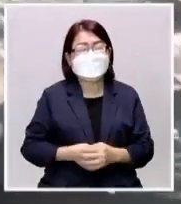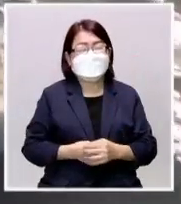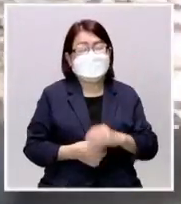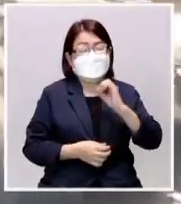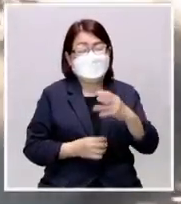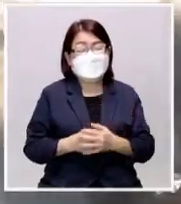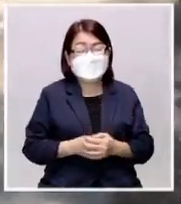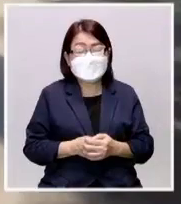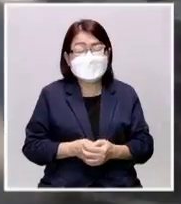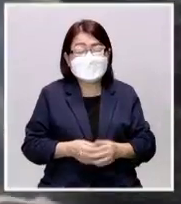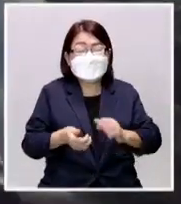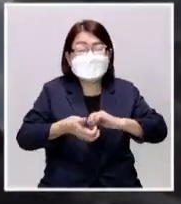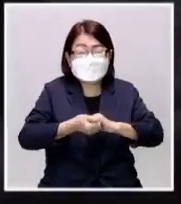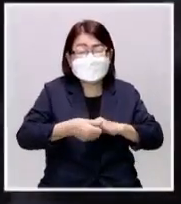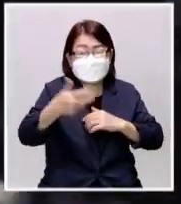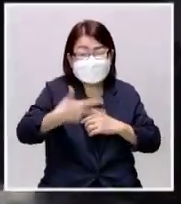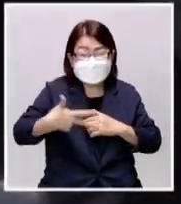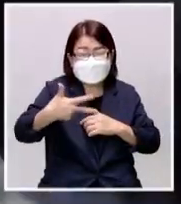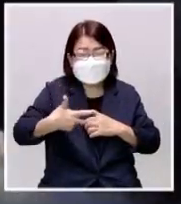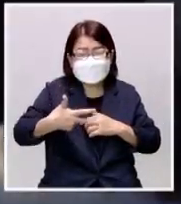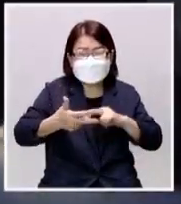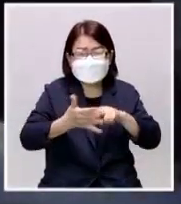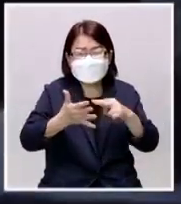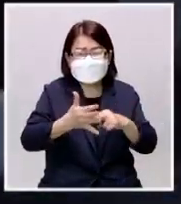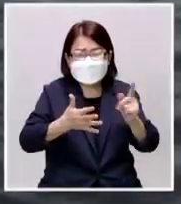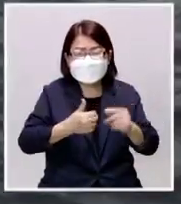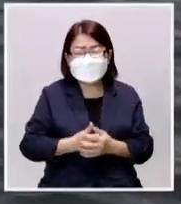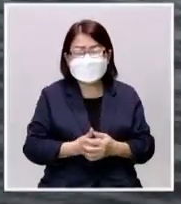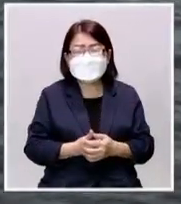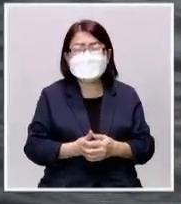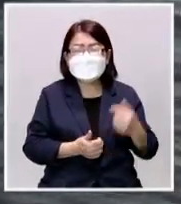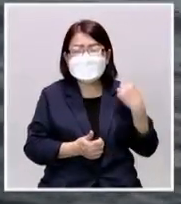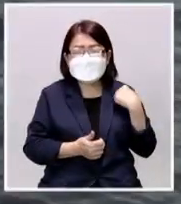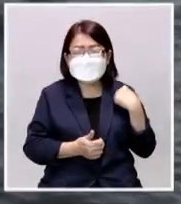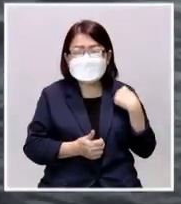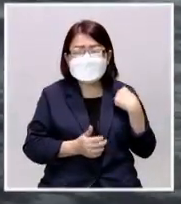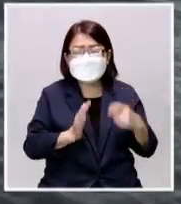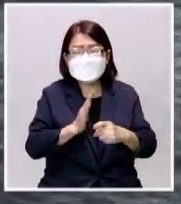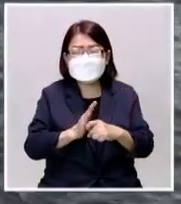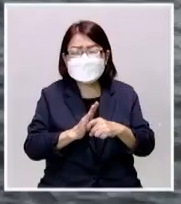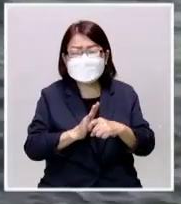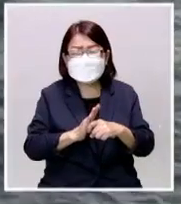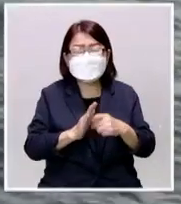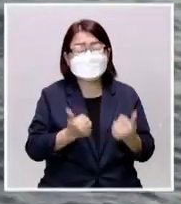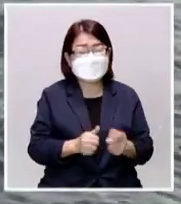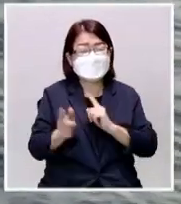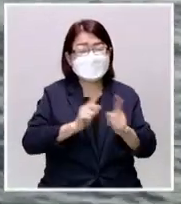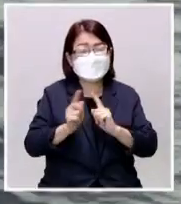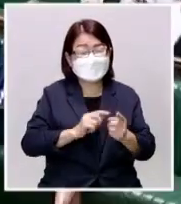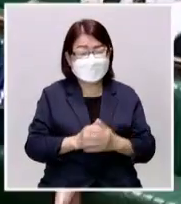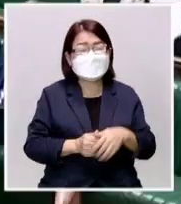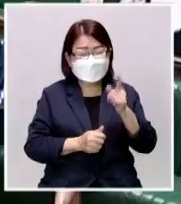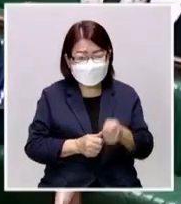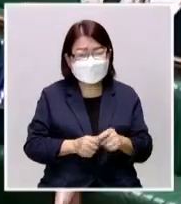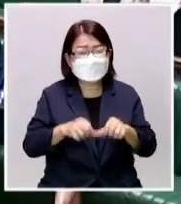Orcus ไม่ได้แพรว่ามัจะมใครทุคนแพ้ สุนชนะหรอวามีคนทสุดตัดออกนะคะก็ไม่ต้ตกลงที่ควร